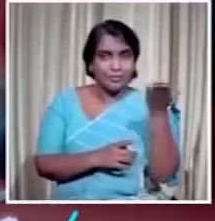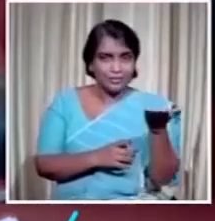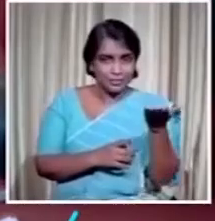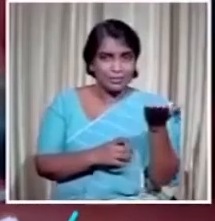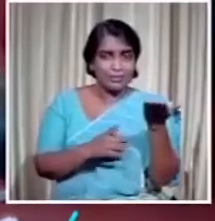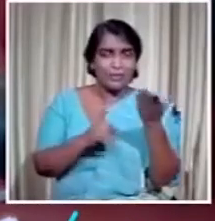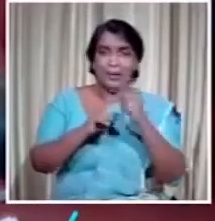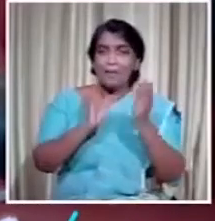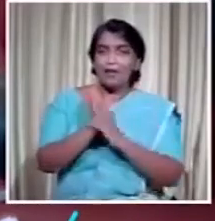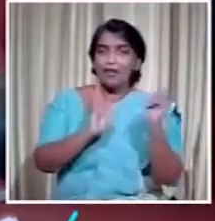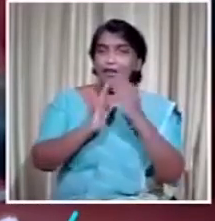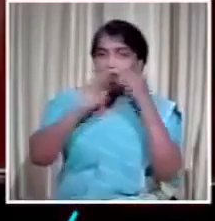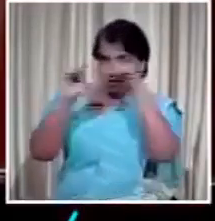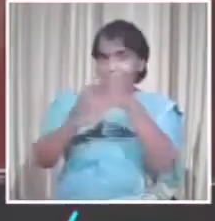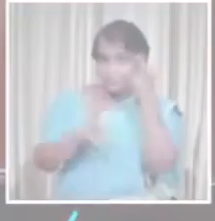ගහමත් නැහැ.